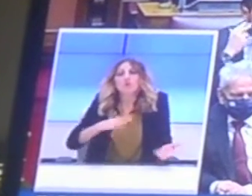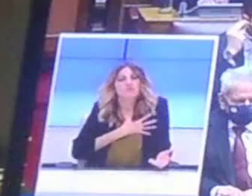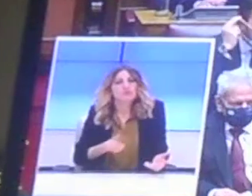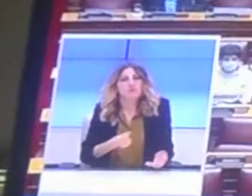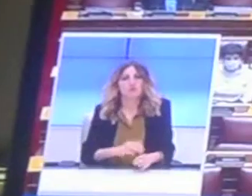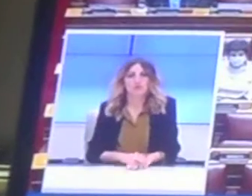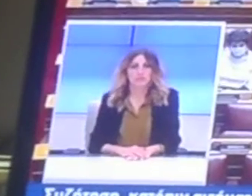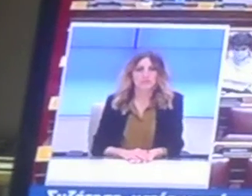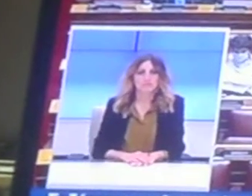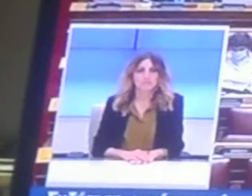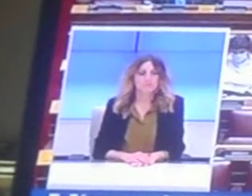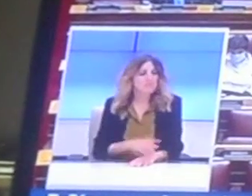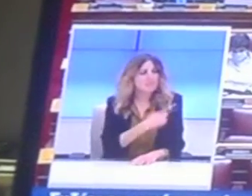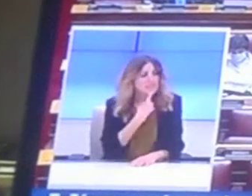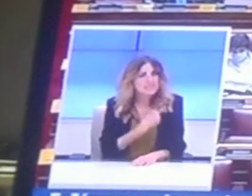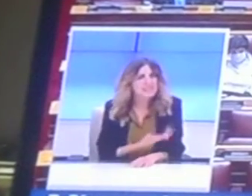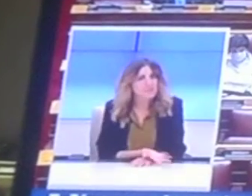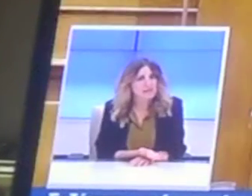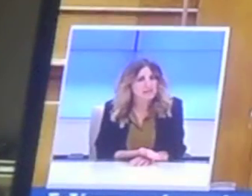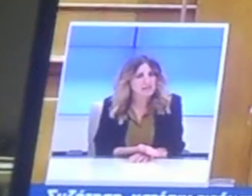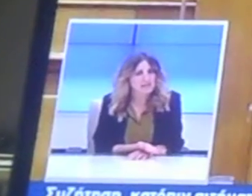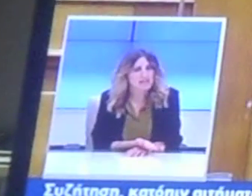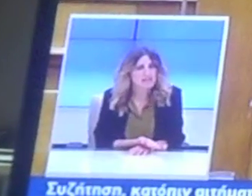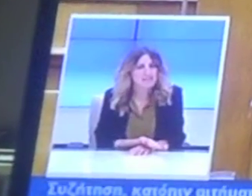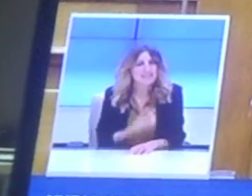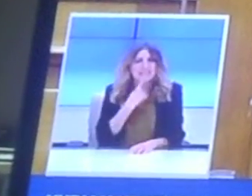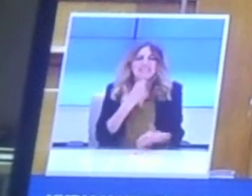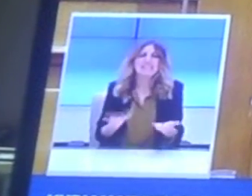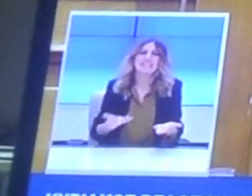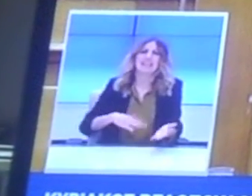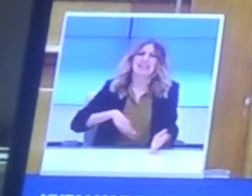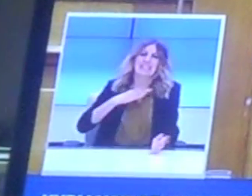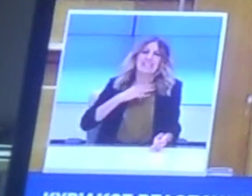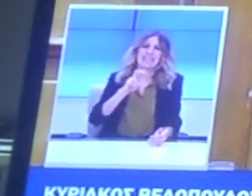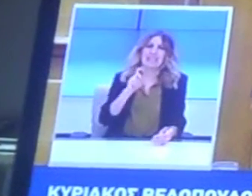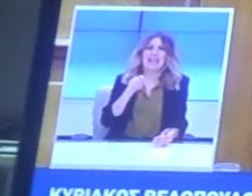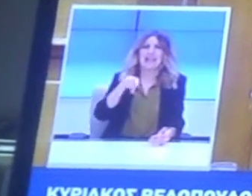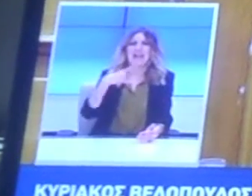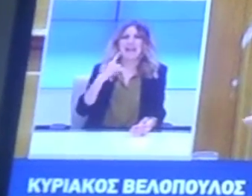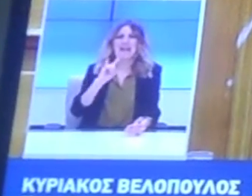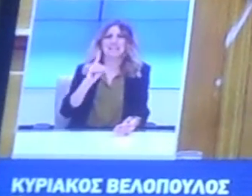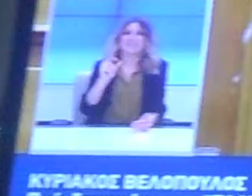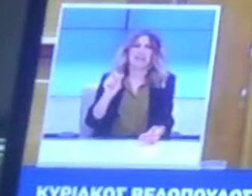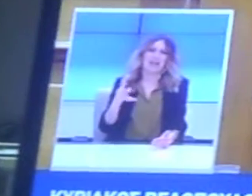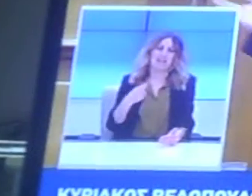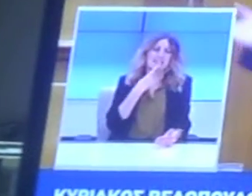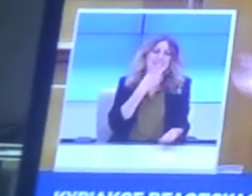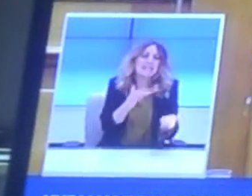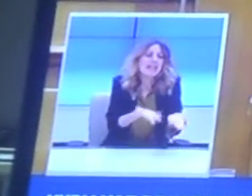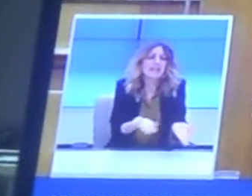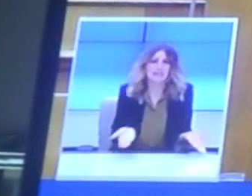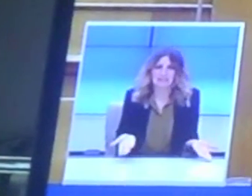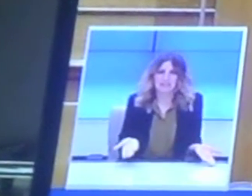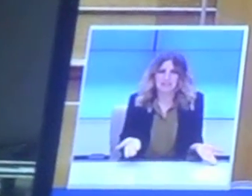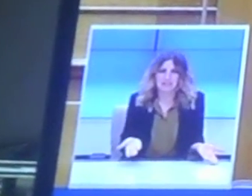Ποιο είναι το ΑΕΠ, είναι, δεν αλλάζει το μήνα. Και χαρτιά, αυτά που λέτε και χαρτιά, το ΑΕΠ λέτε κάθε μήνα. Τι είναι αυτά που λέτε, κοιτάξτε, θα το δω ένα αλλού πέρα στον υπουργό